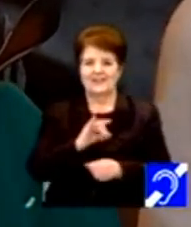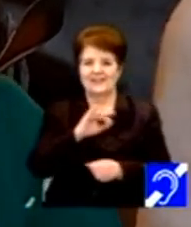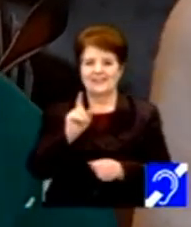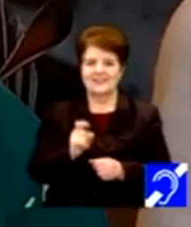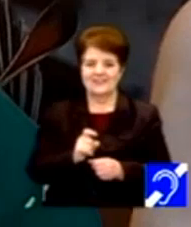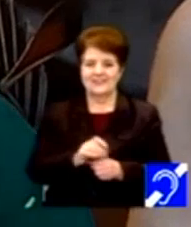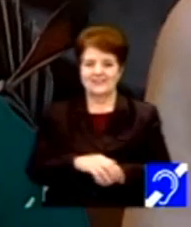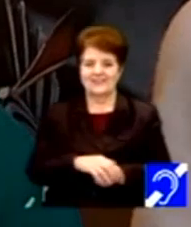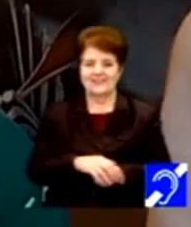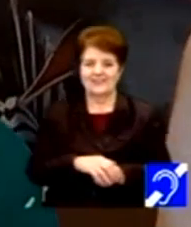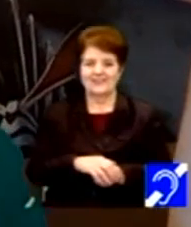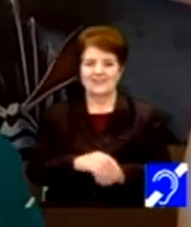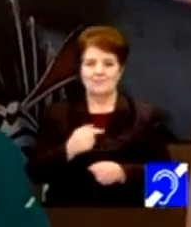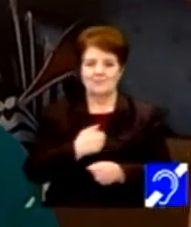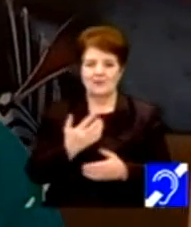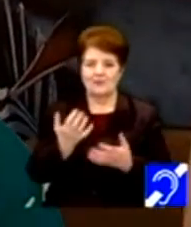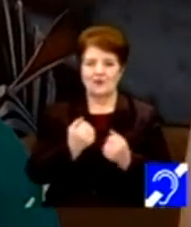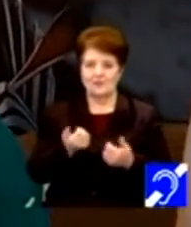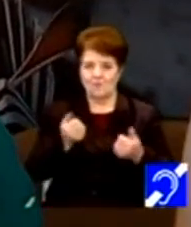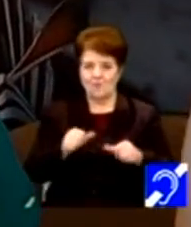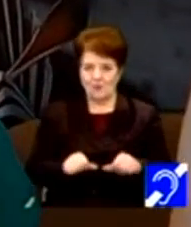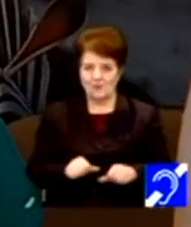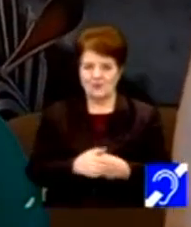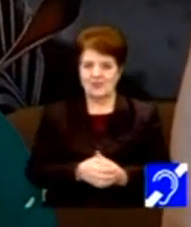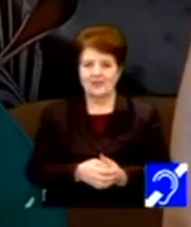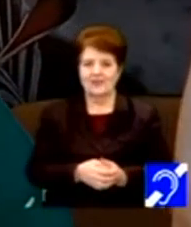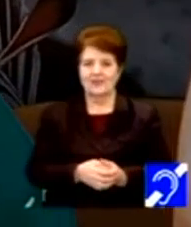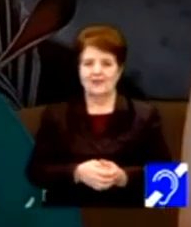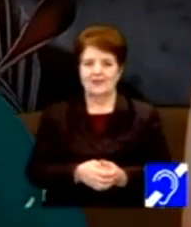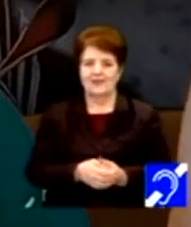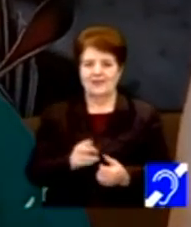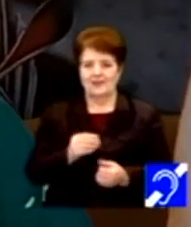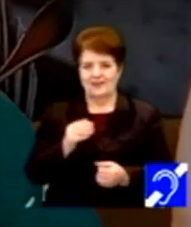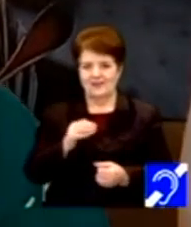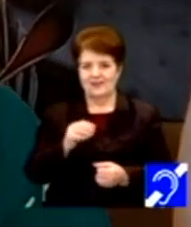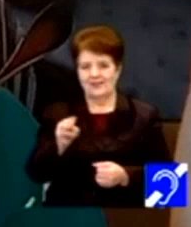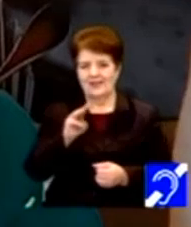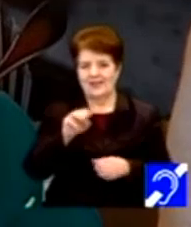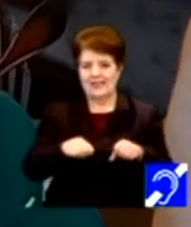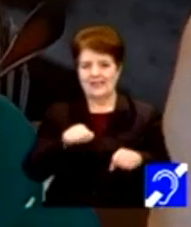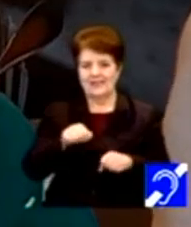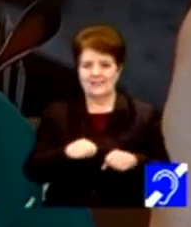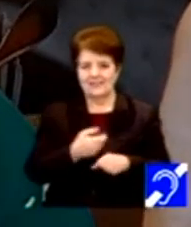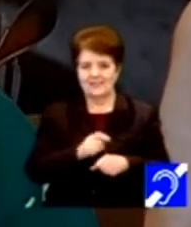теста. Мы берем формочки и их на тесто. И потом у нас